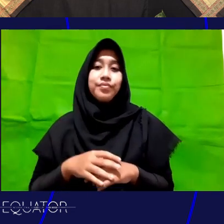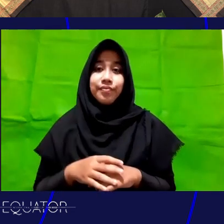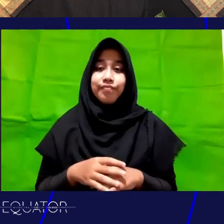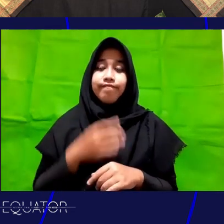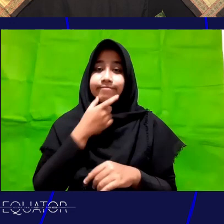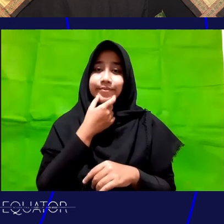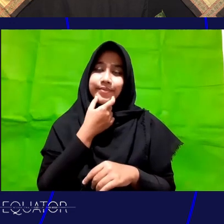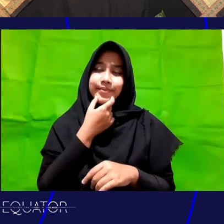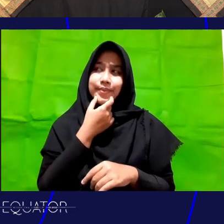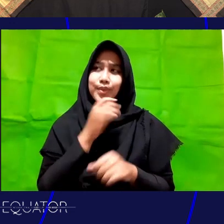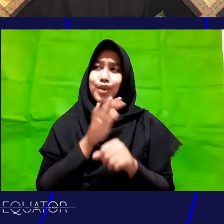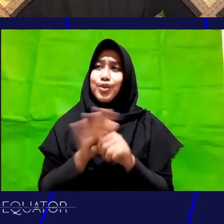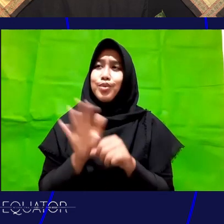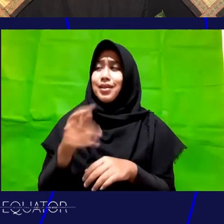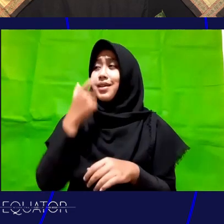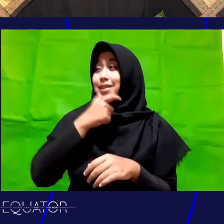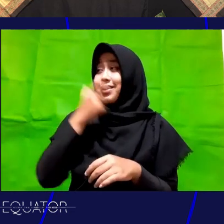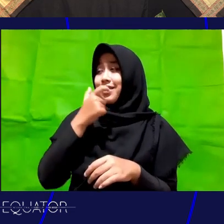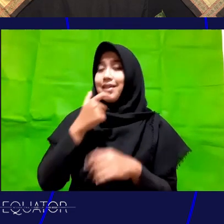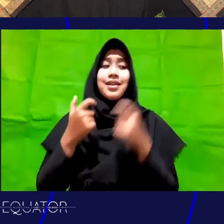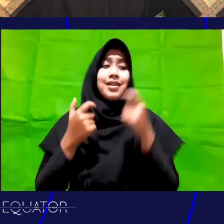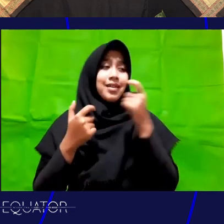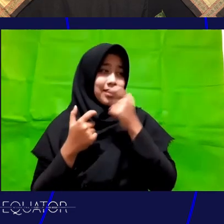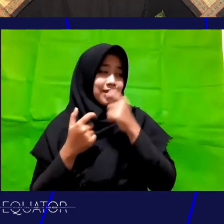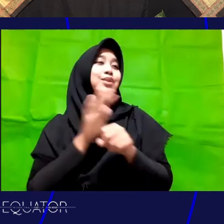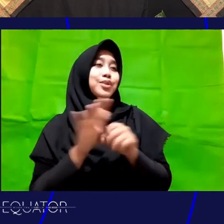Ini cukup sih. cukup.